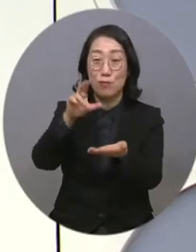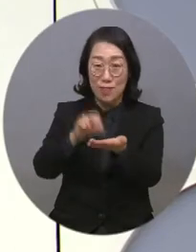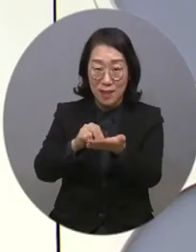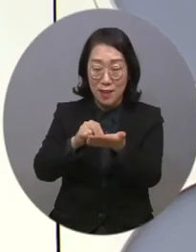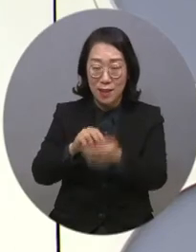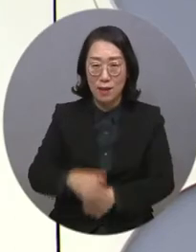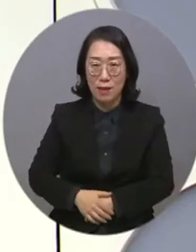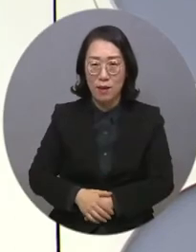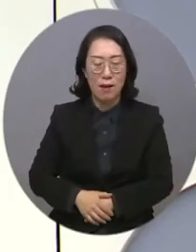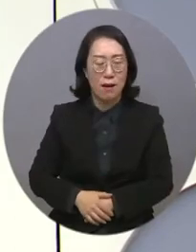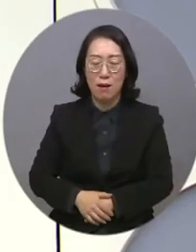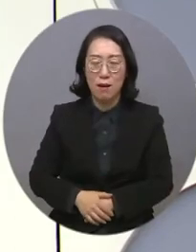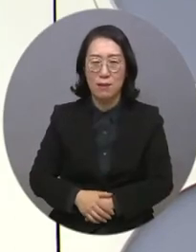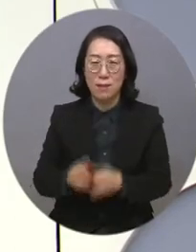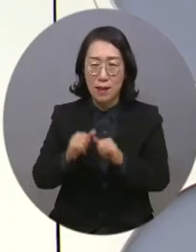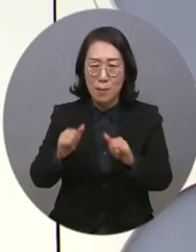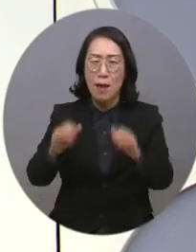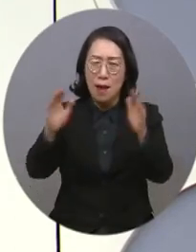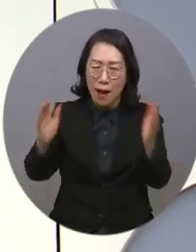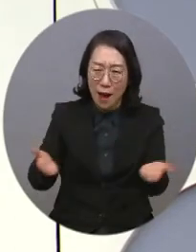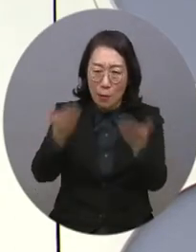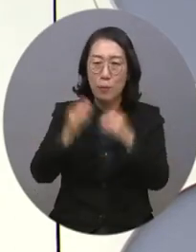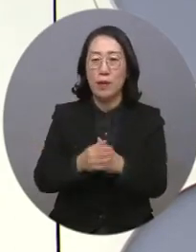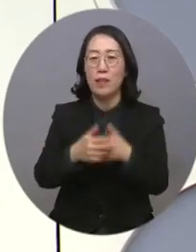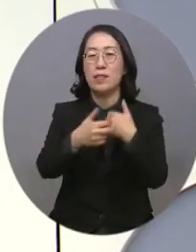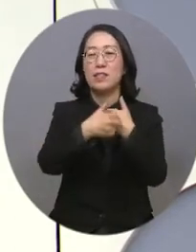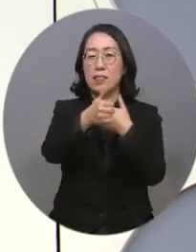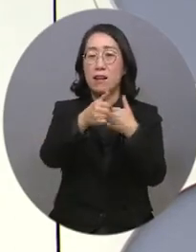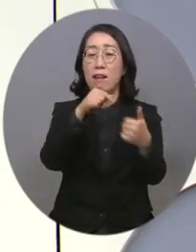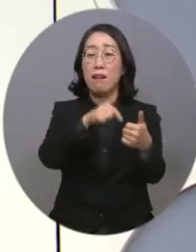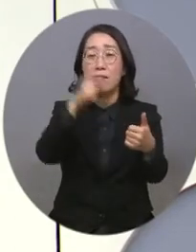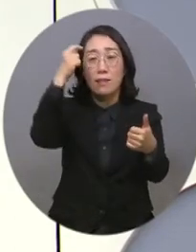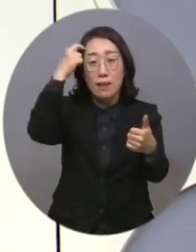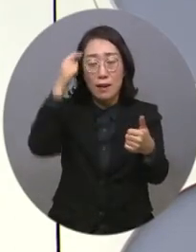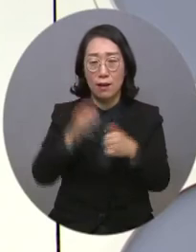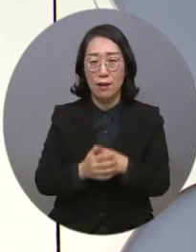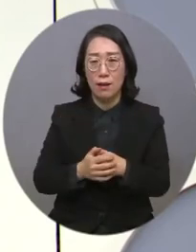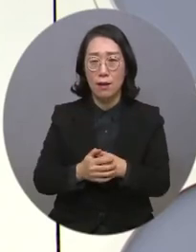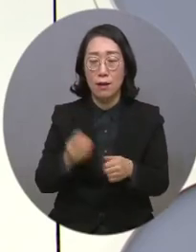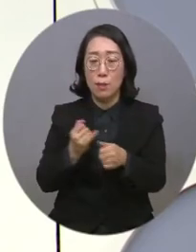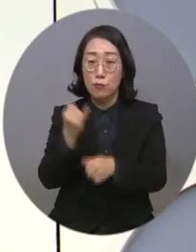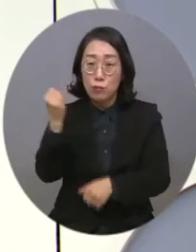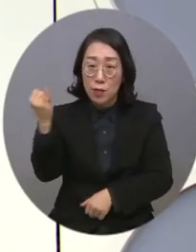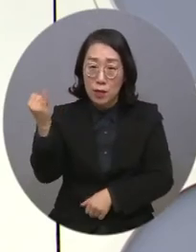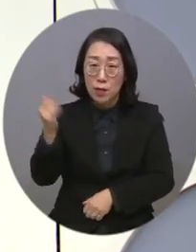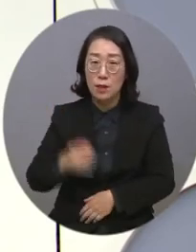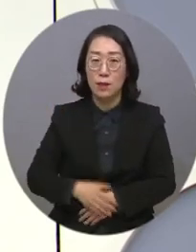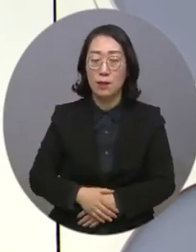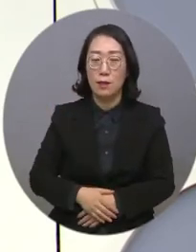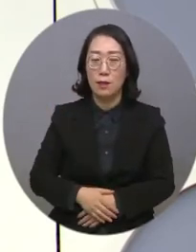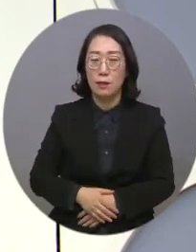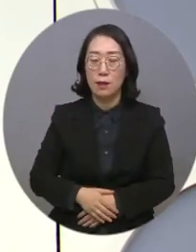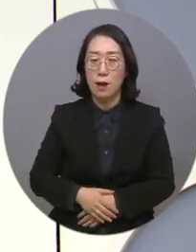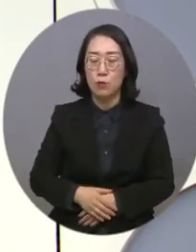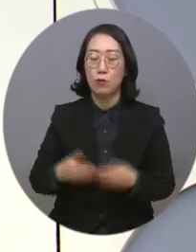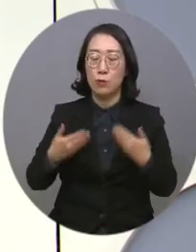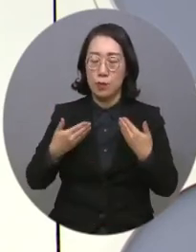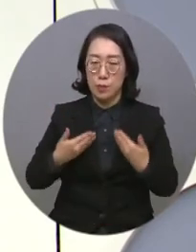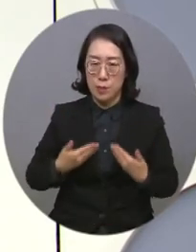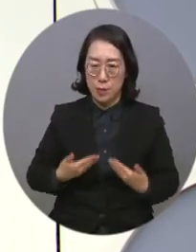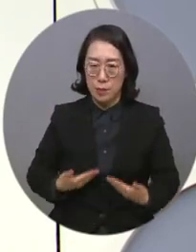이 참을 수 없을 정도로 가볍대가요. 그 의사의 지론이 예 그리고 아내는 부인은 테레사는 인생을 아주 진지하게